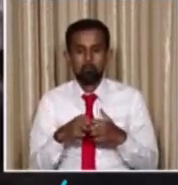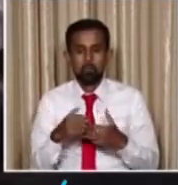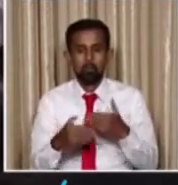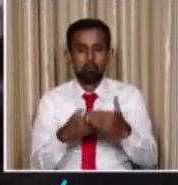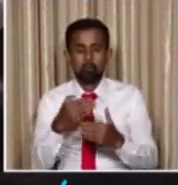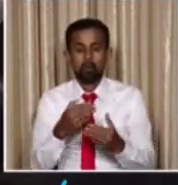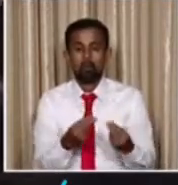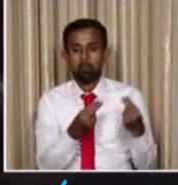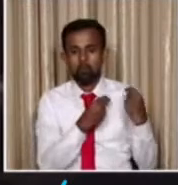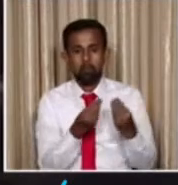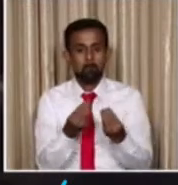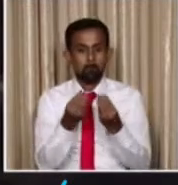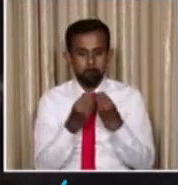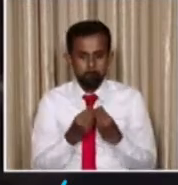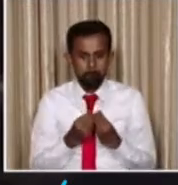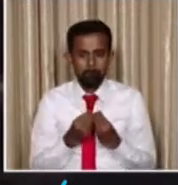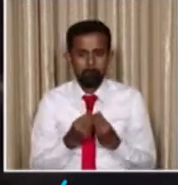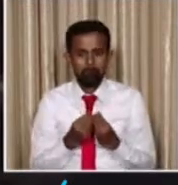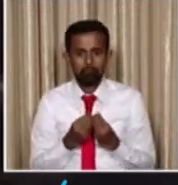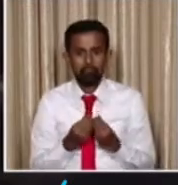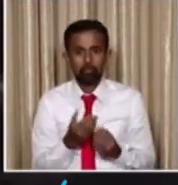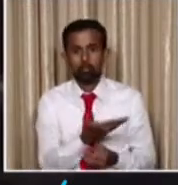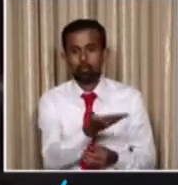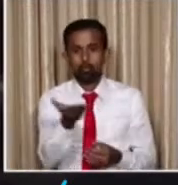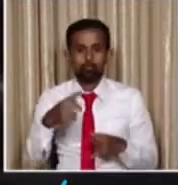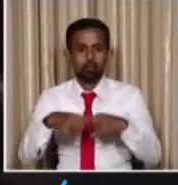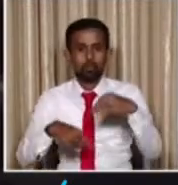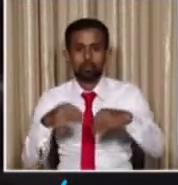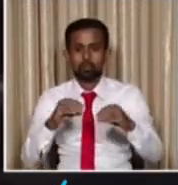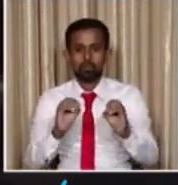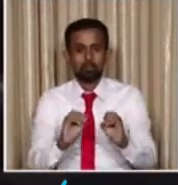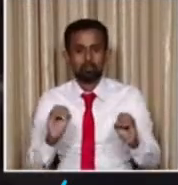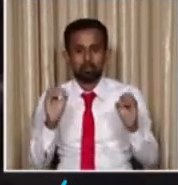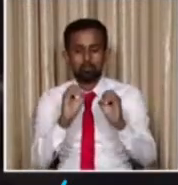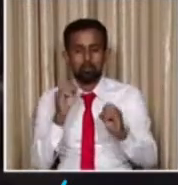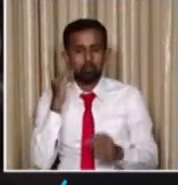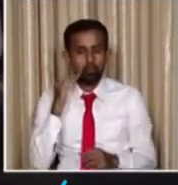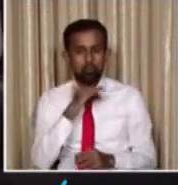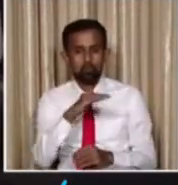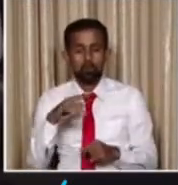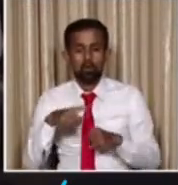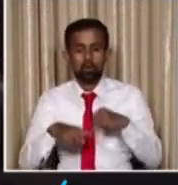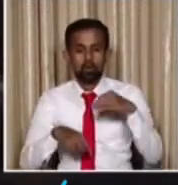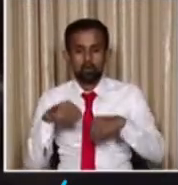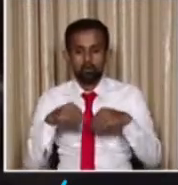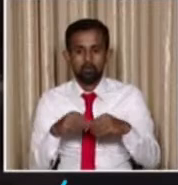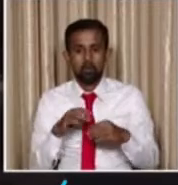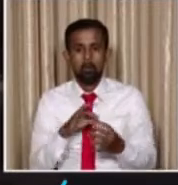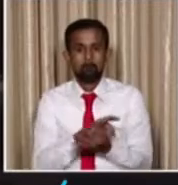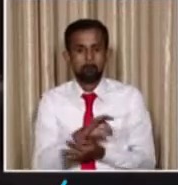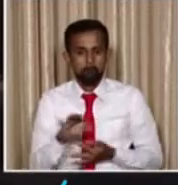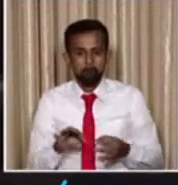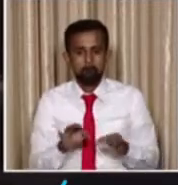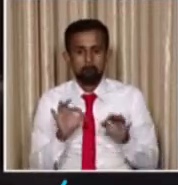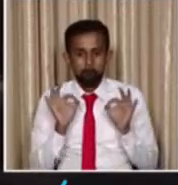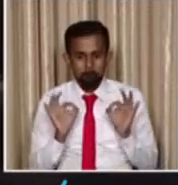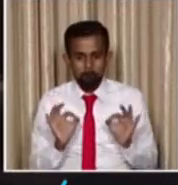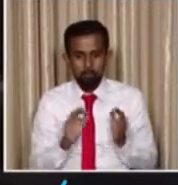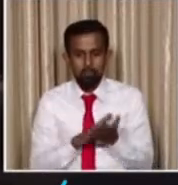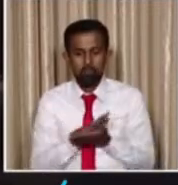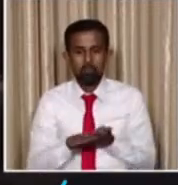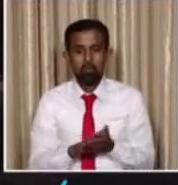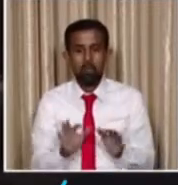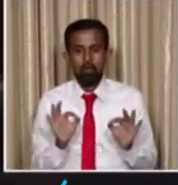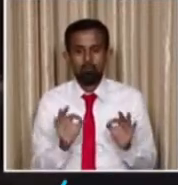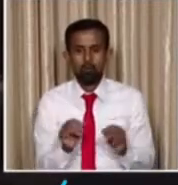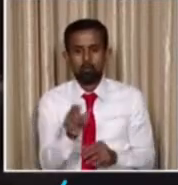මේ රට බාර ගන්න ඒක තමුන්වහන්සේලාගේ ඡන්දෙන් නෙමෙයි මේ රටේ ජනතාවගේ ඡන්දෙන් අපි ප්‍රජාතන්ත්‍රවාදීව ඒකට සූදානම්